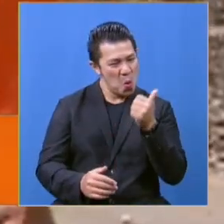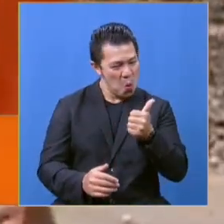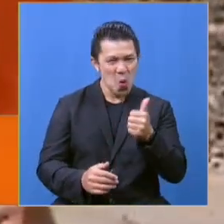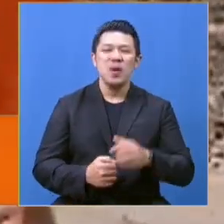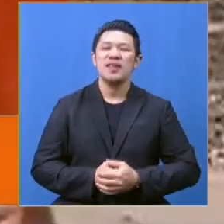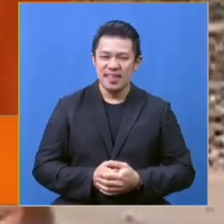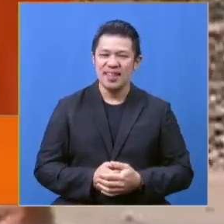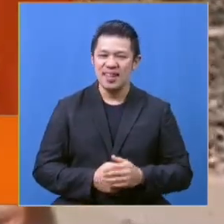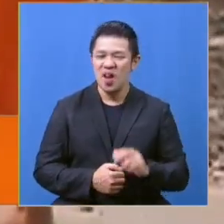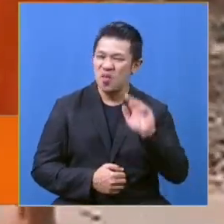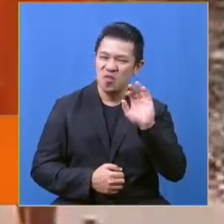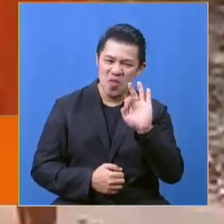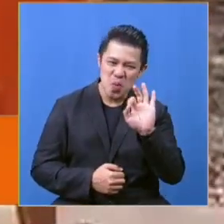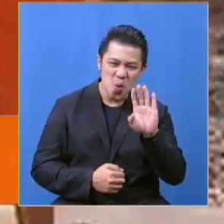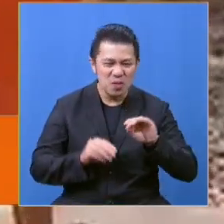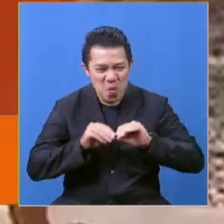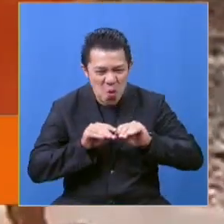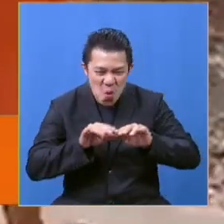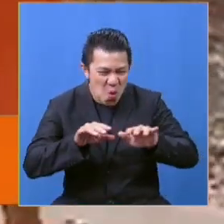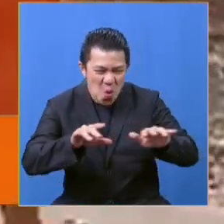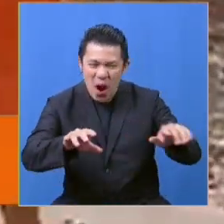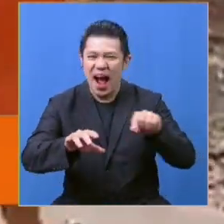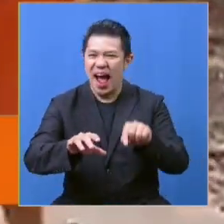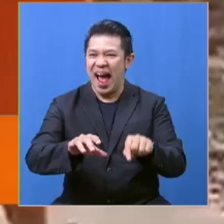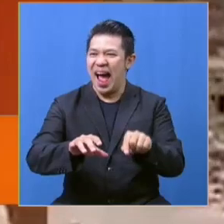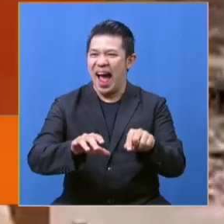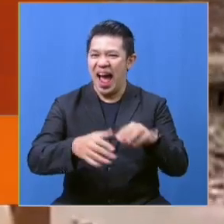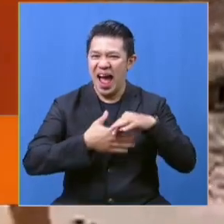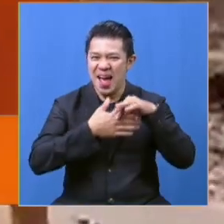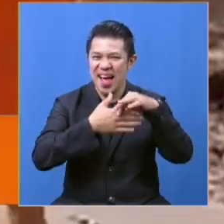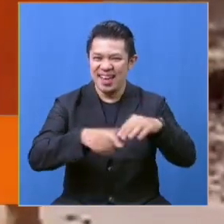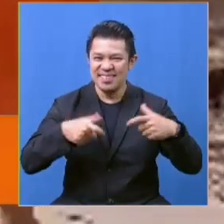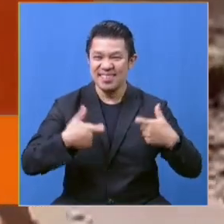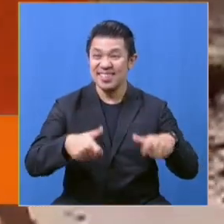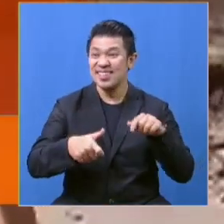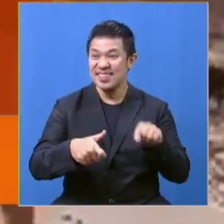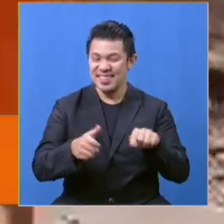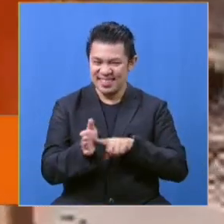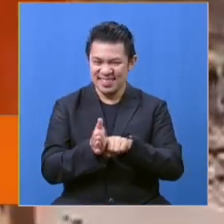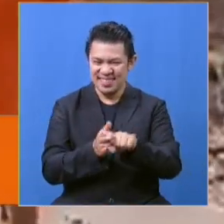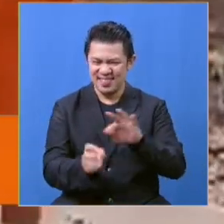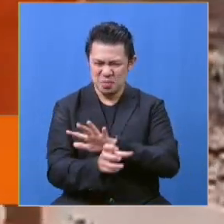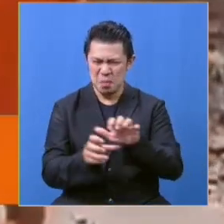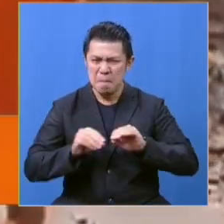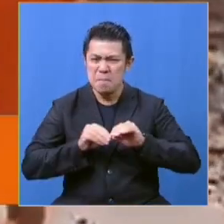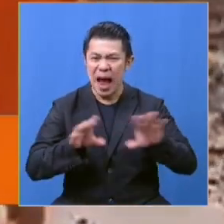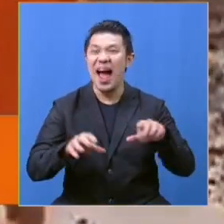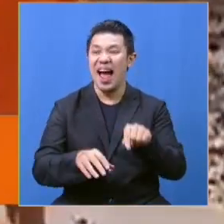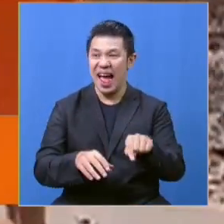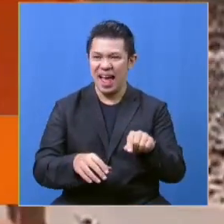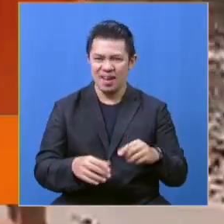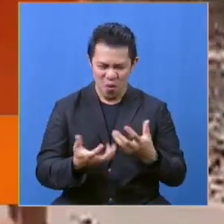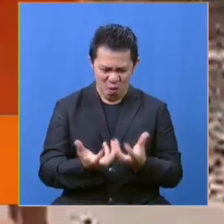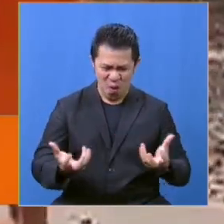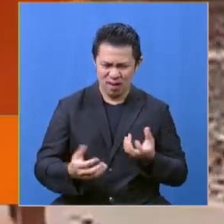แชร์คลิปใส่บาตรพระในยุคโควิด-19 แพร่ระบาดเราจะเห็นภาพโยมโยนสิ่